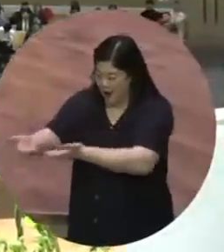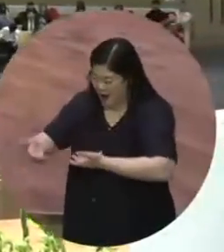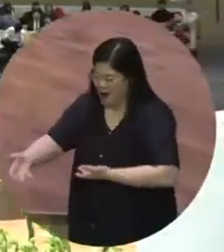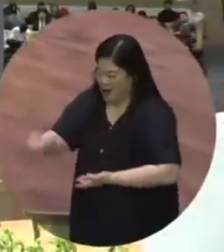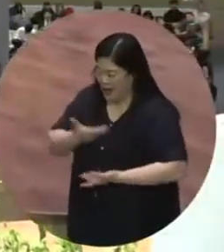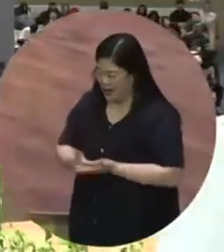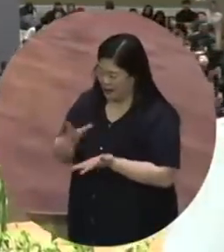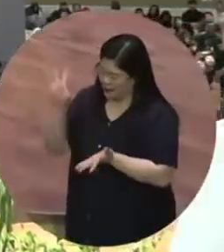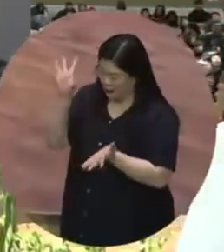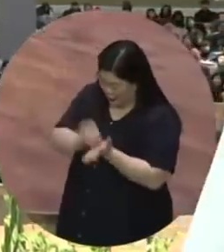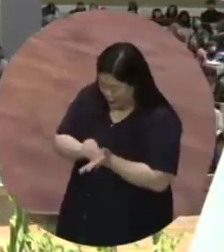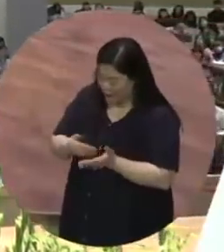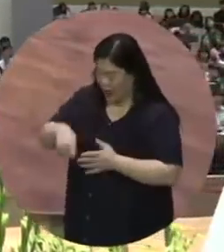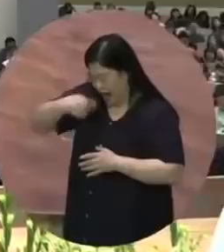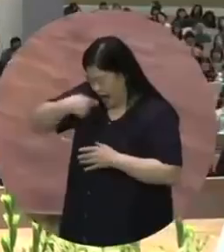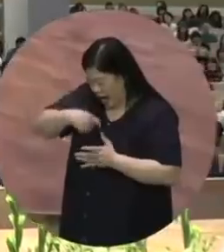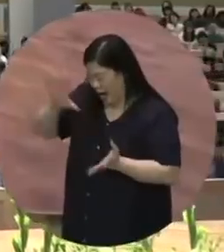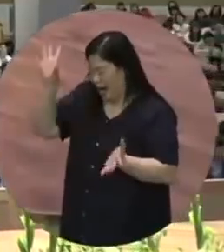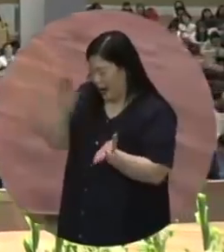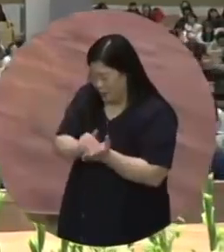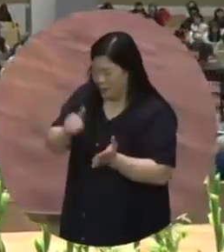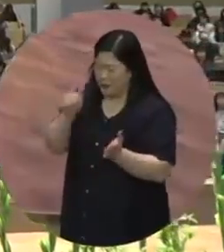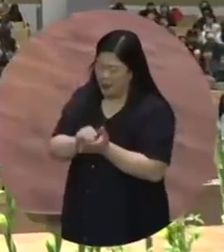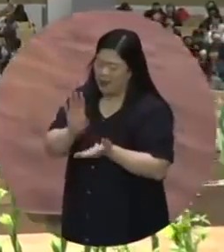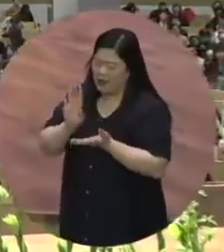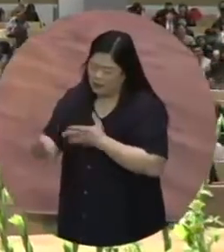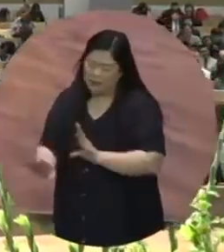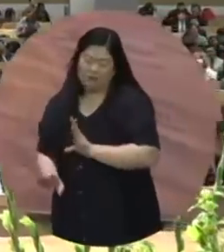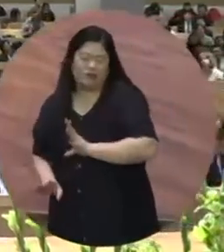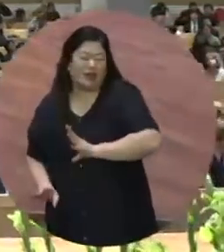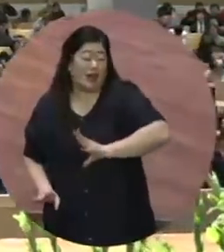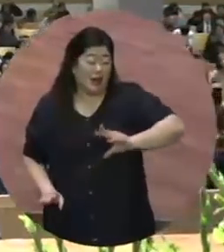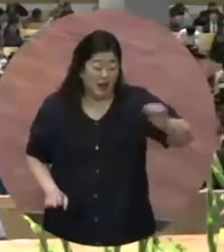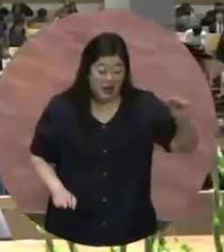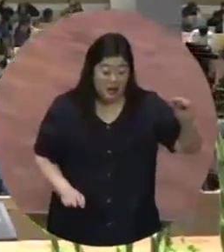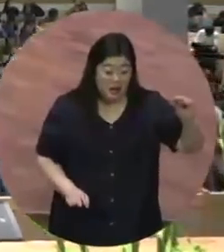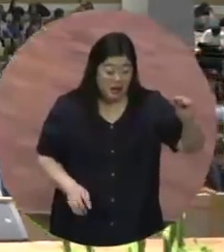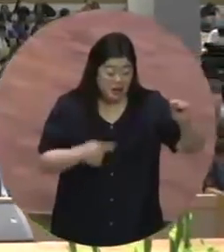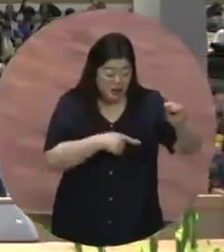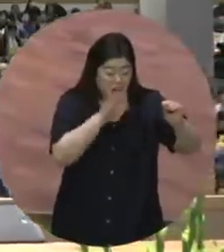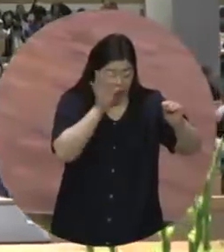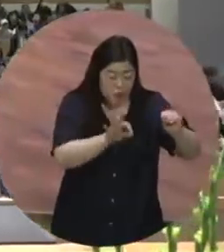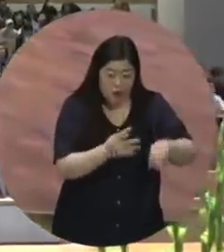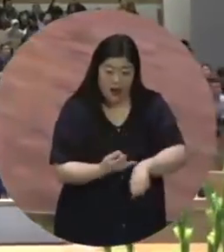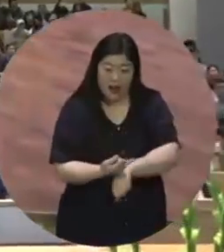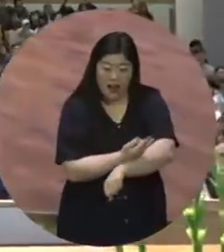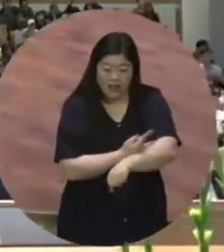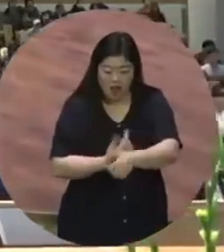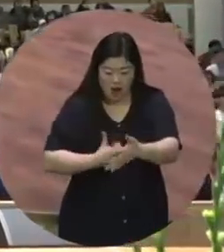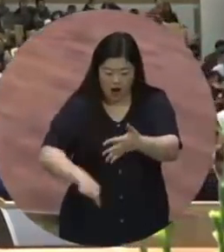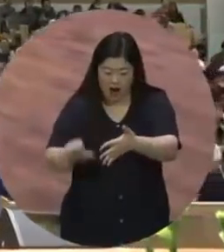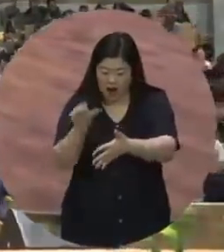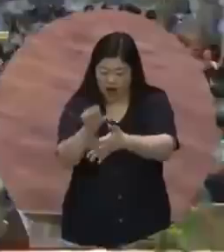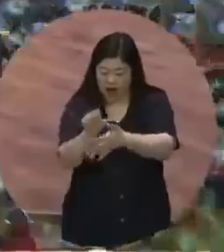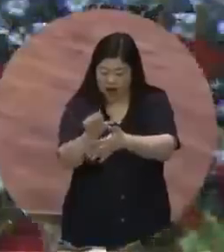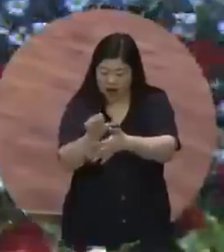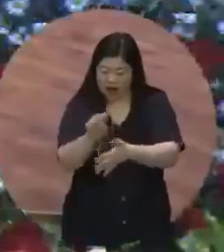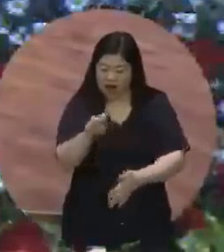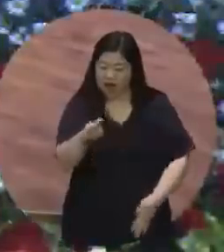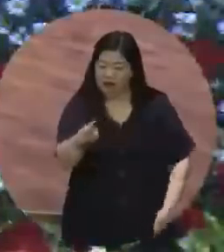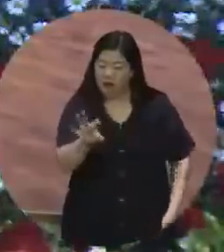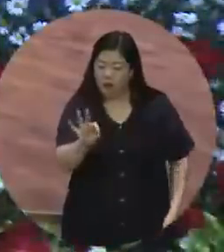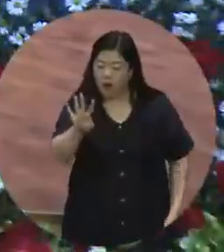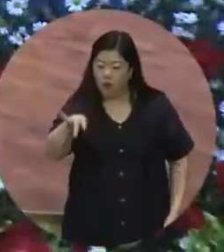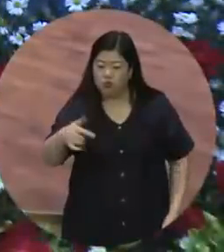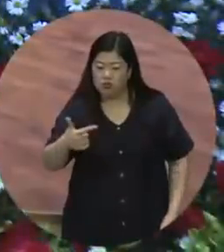에서가 장자의 명분을 가볍게 여김이었더라. 에서가 장자의 명분을 가볍게